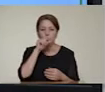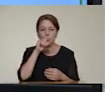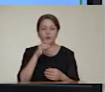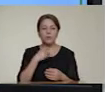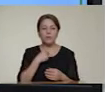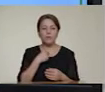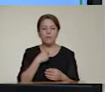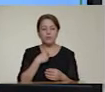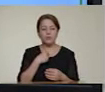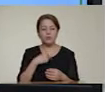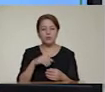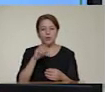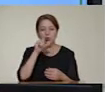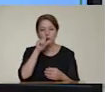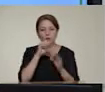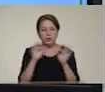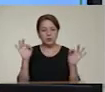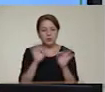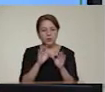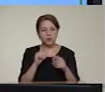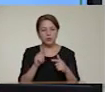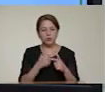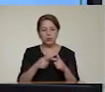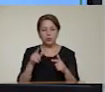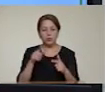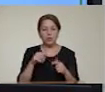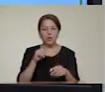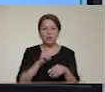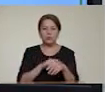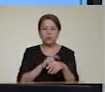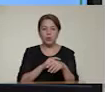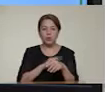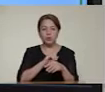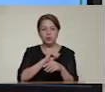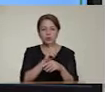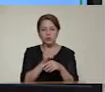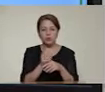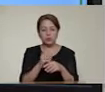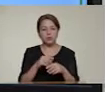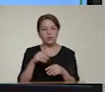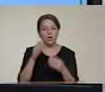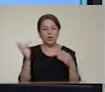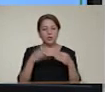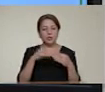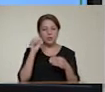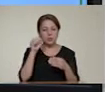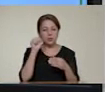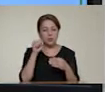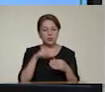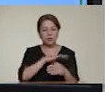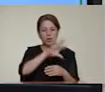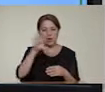ovozi, qushlarning sayrashi yoki soatning chiqqillashi, eshikning taqqillashi bularning